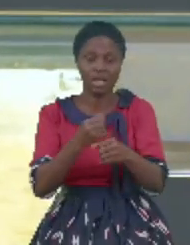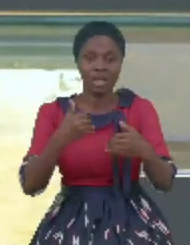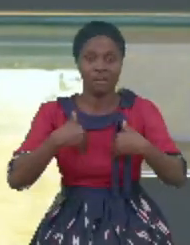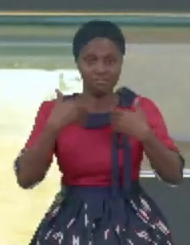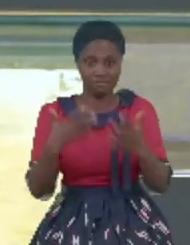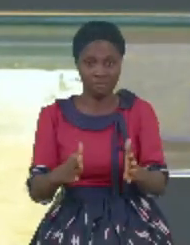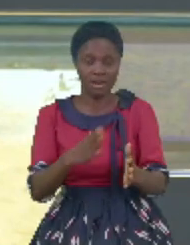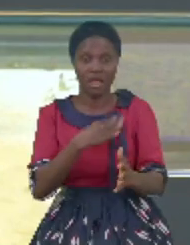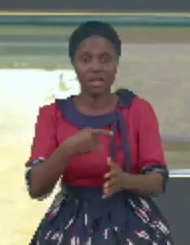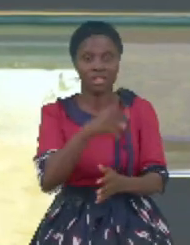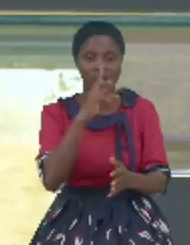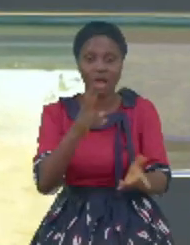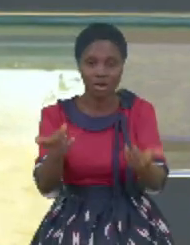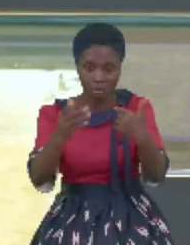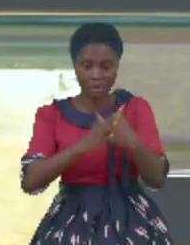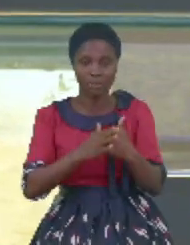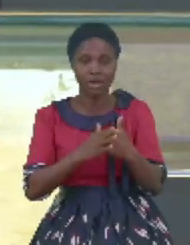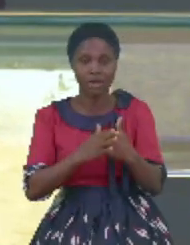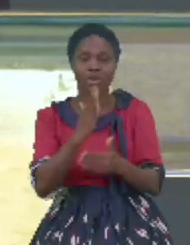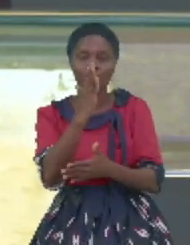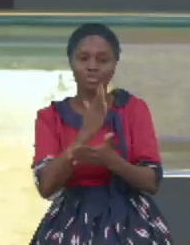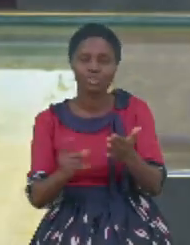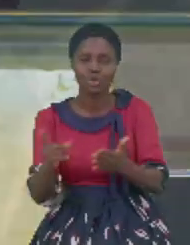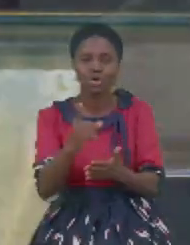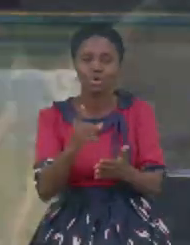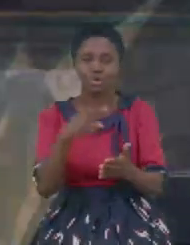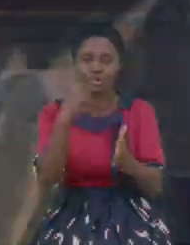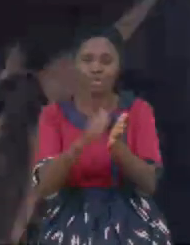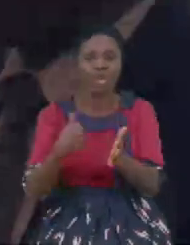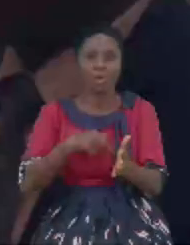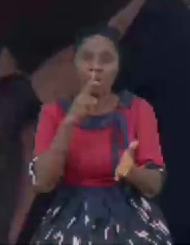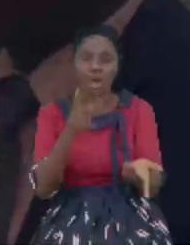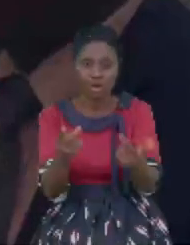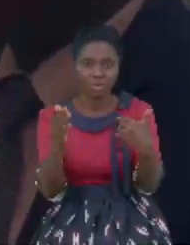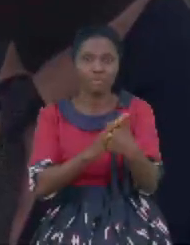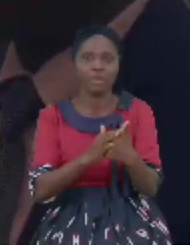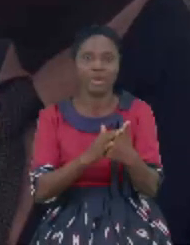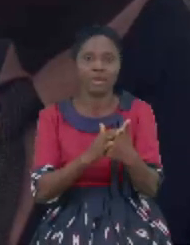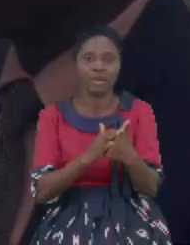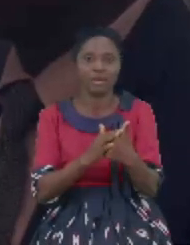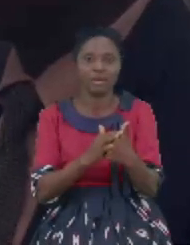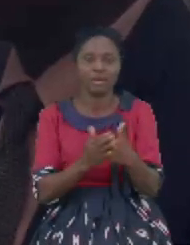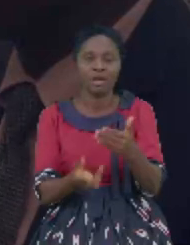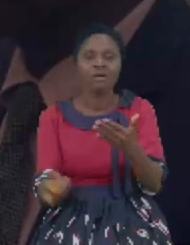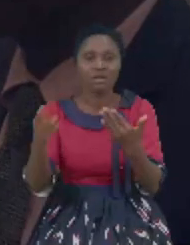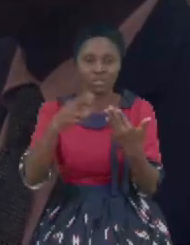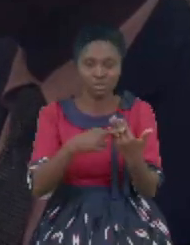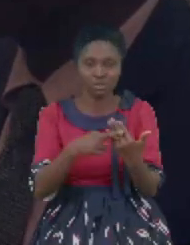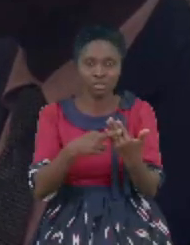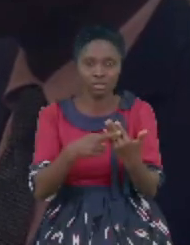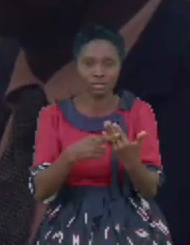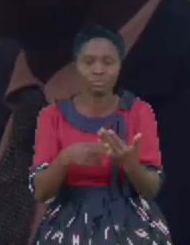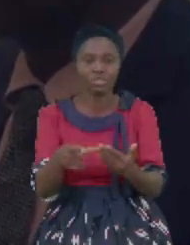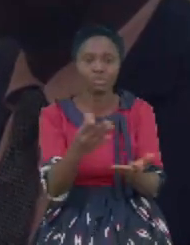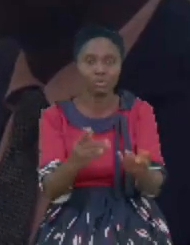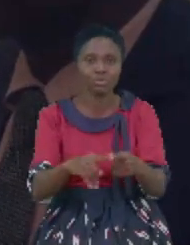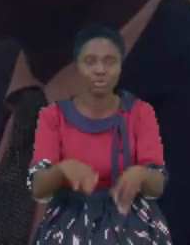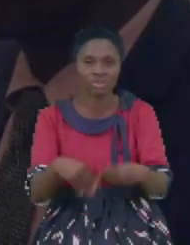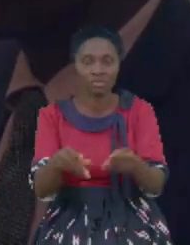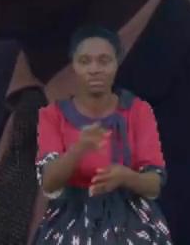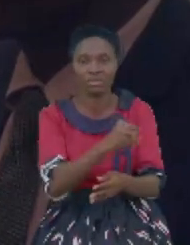devait revenir. Nous reviendrons. Quelqu'un là-bas, je dis, nous reviendrons. La restauration, il veut